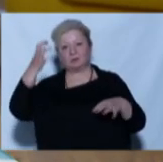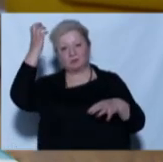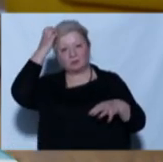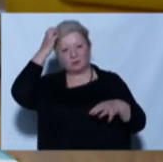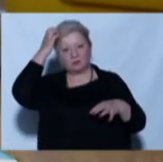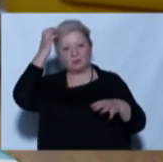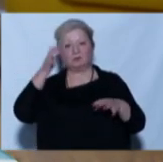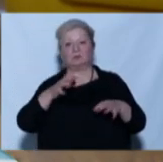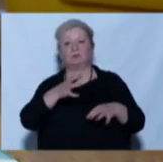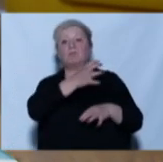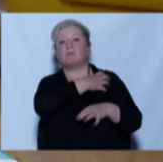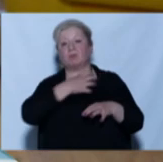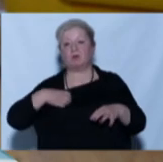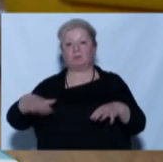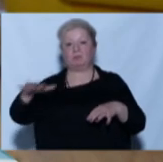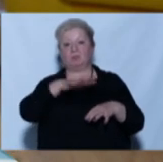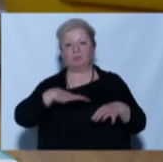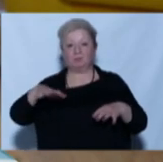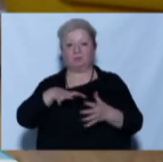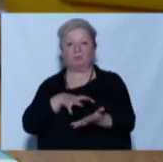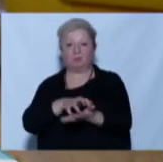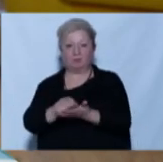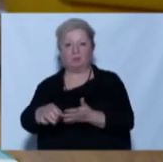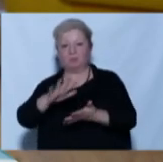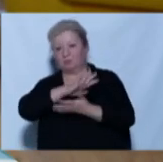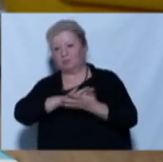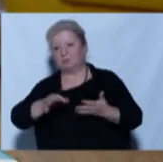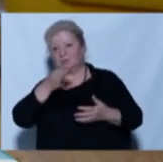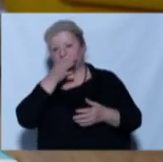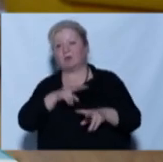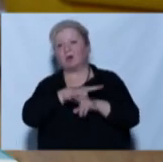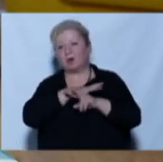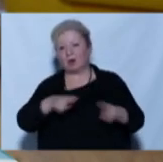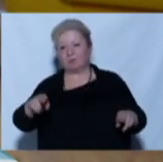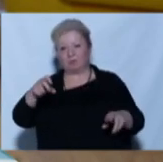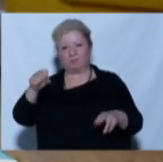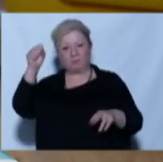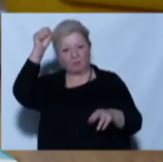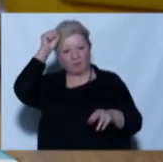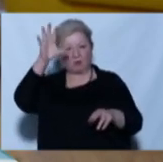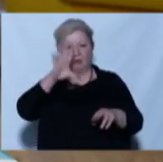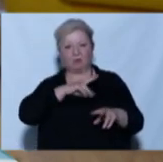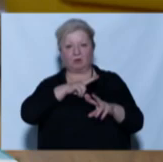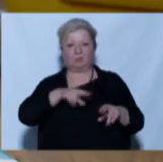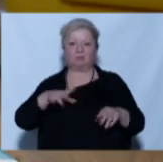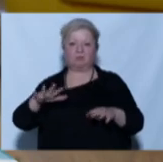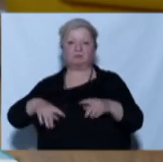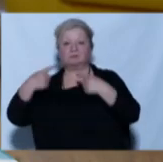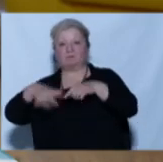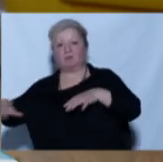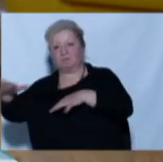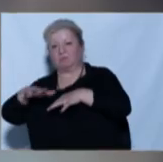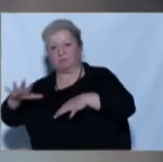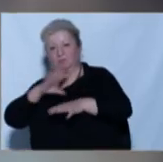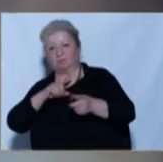შემდეგ იგივე ბედი ეწია ჭარბელაქანსაც და ელისუსაც და ისინიც რუსეთის შემადგენლობაში